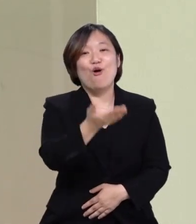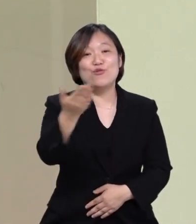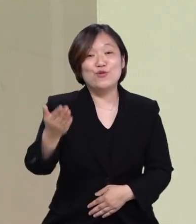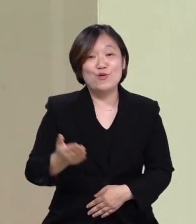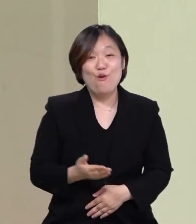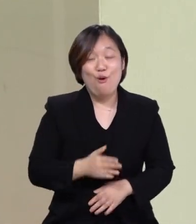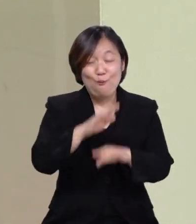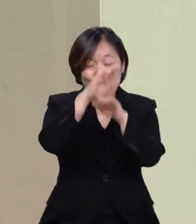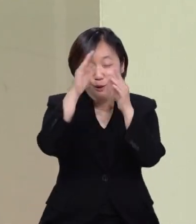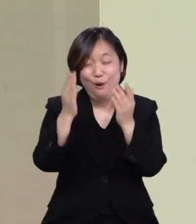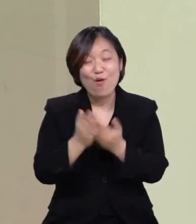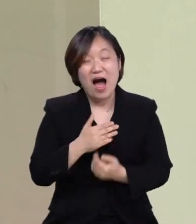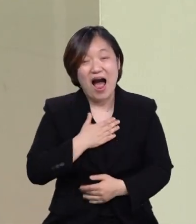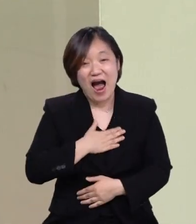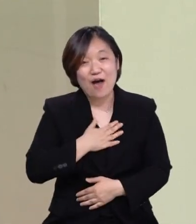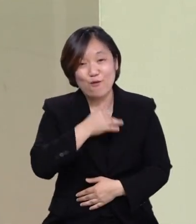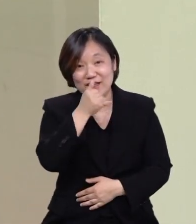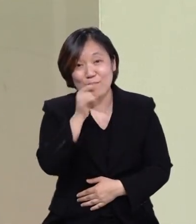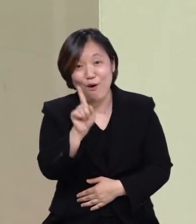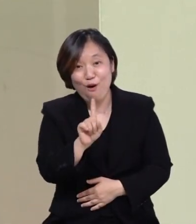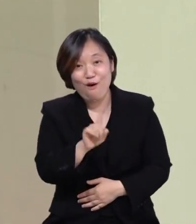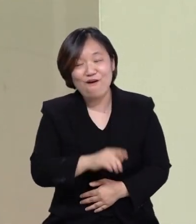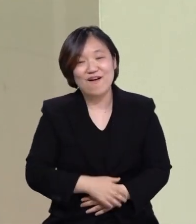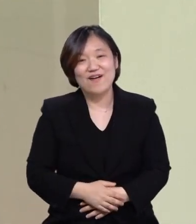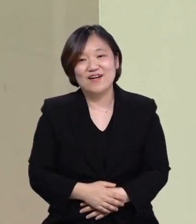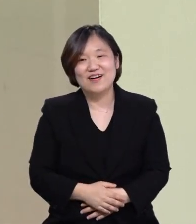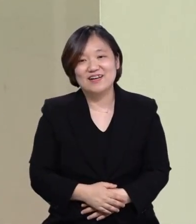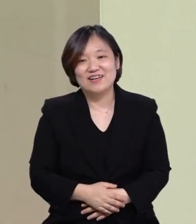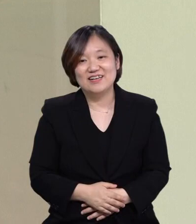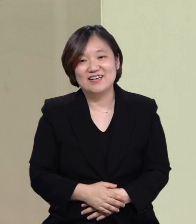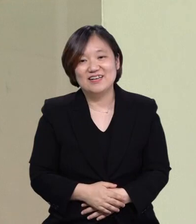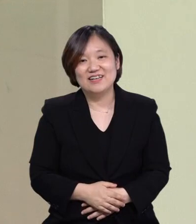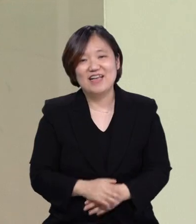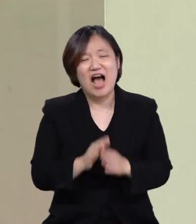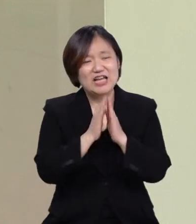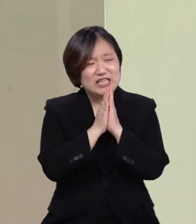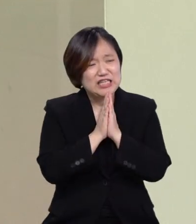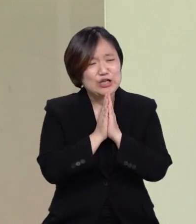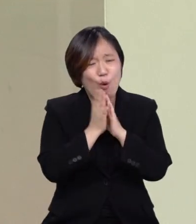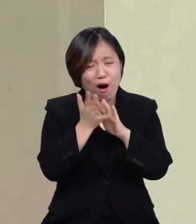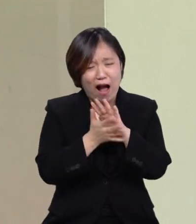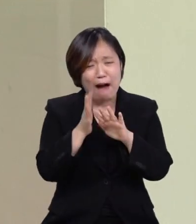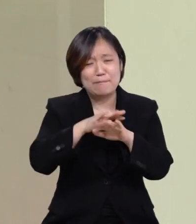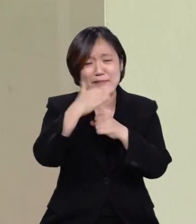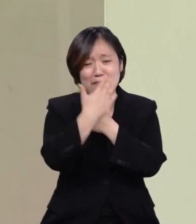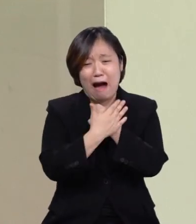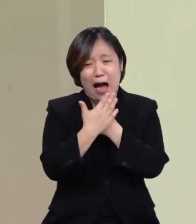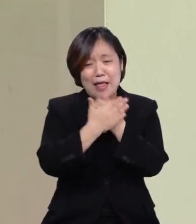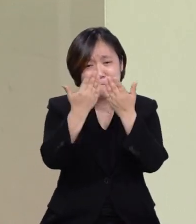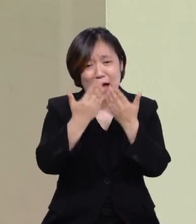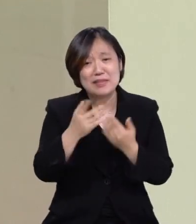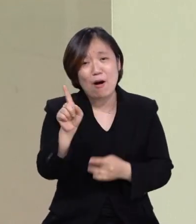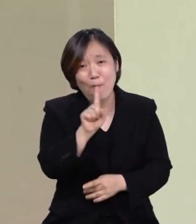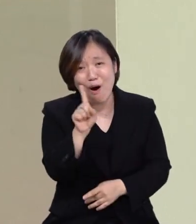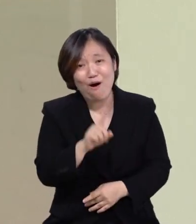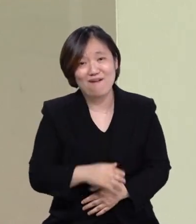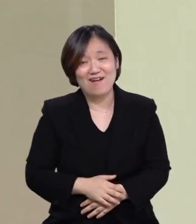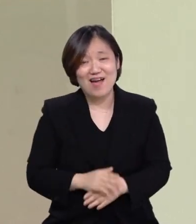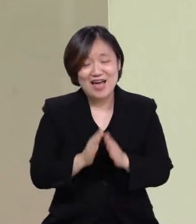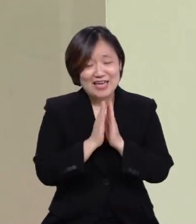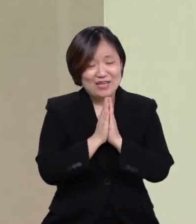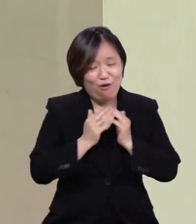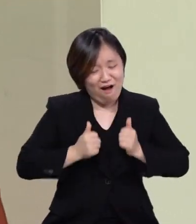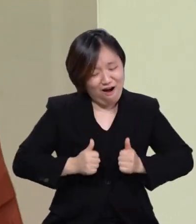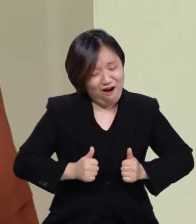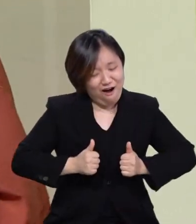이미 지겹도록 들었던 소나무 기도가피 이야기 패턴이 있죠 기도를 열심히